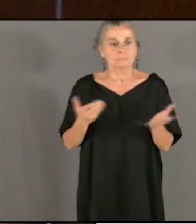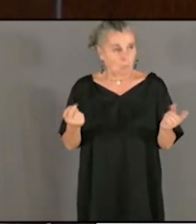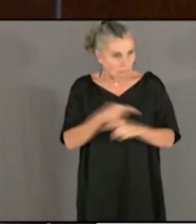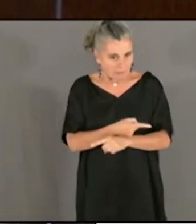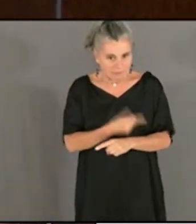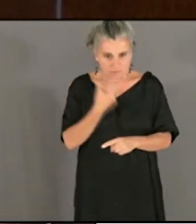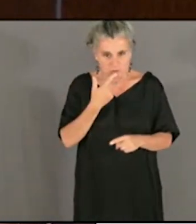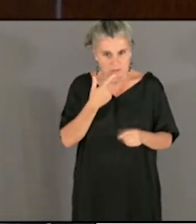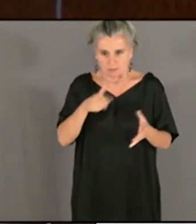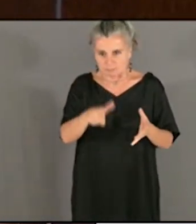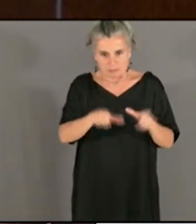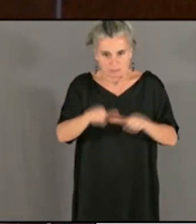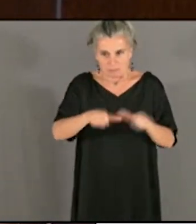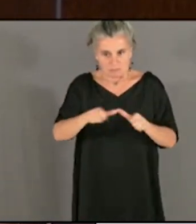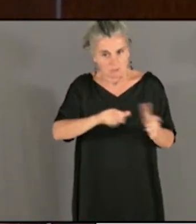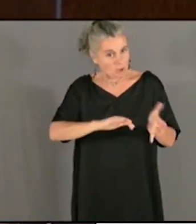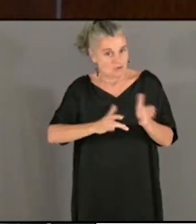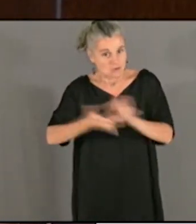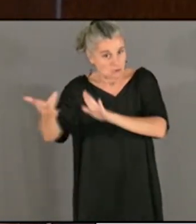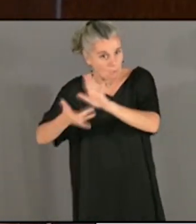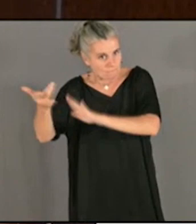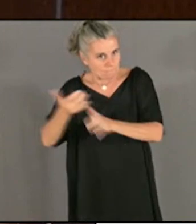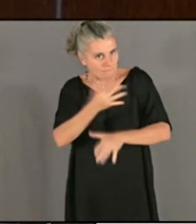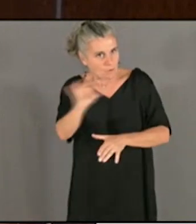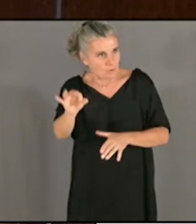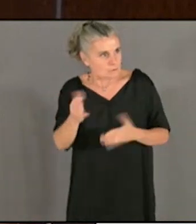plus ces conditions de vie